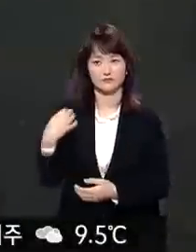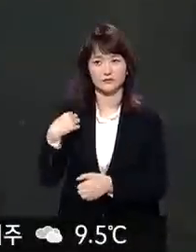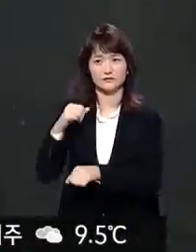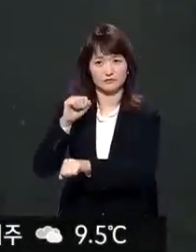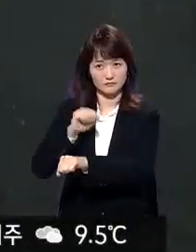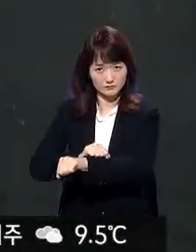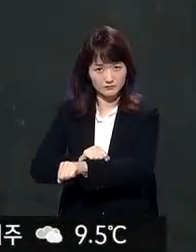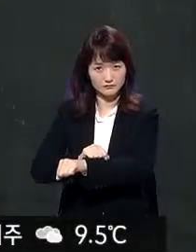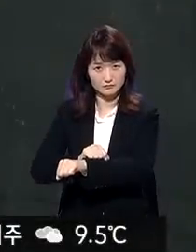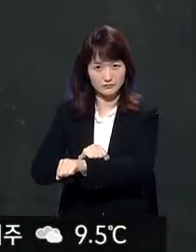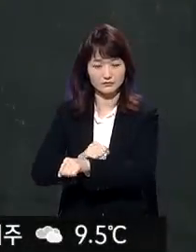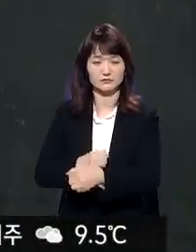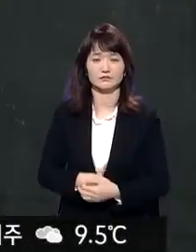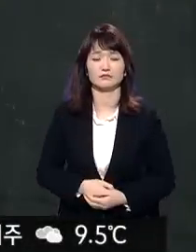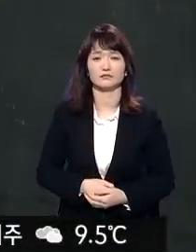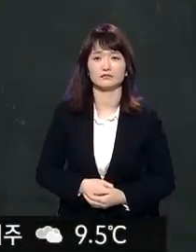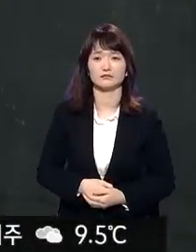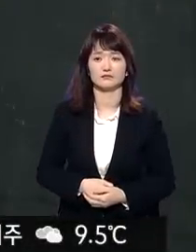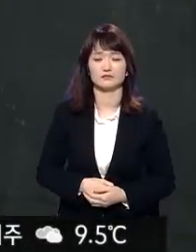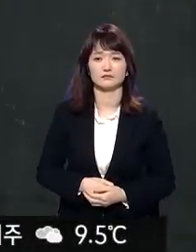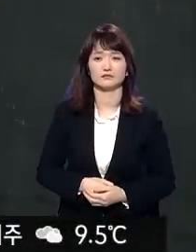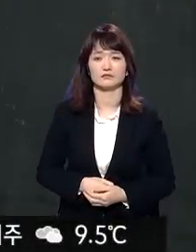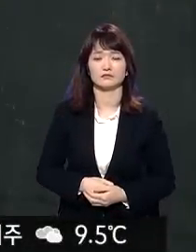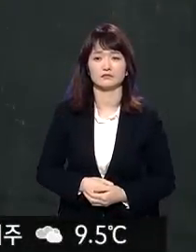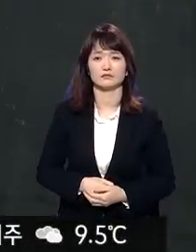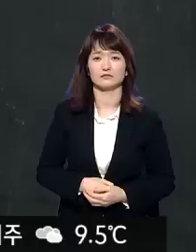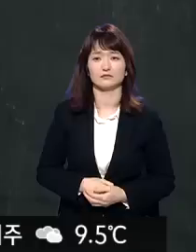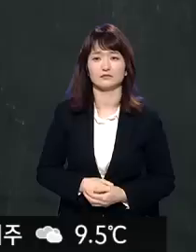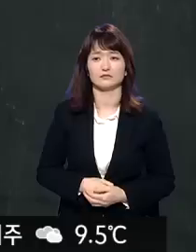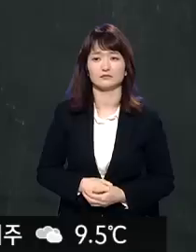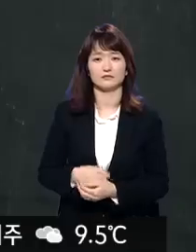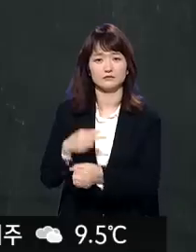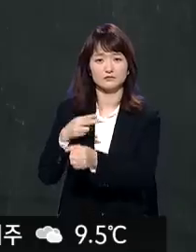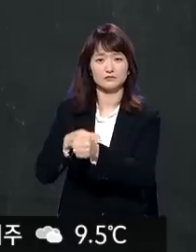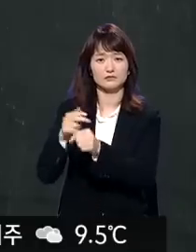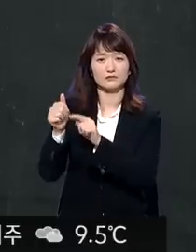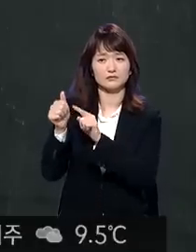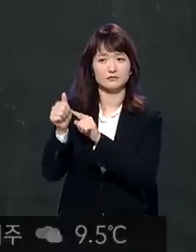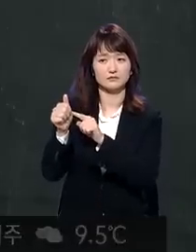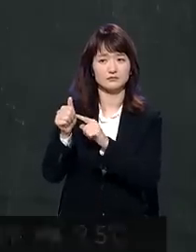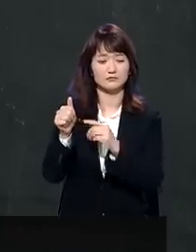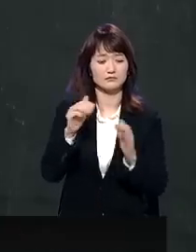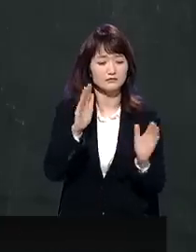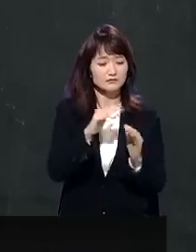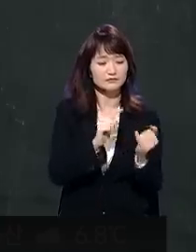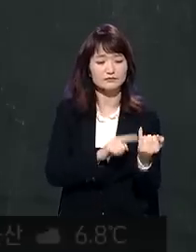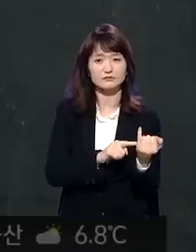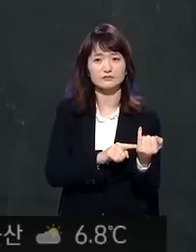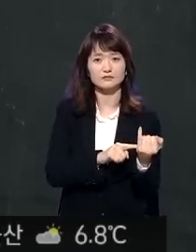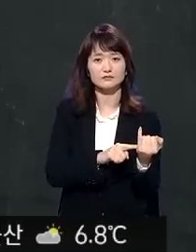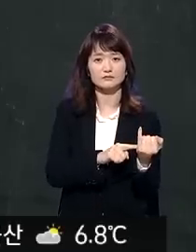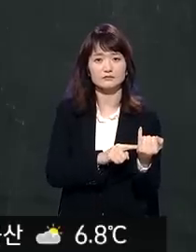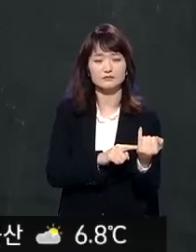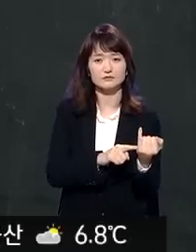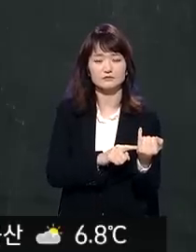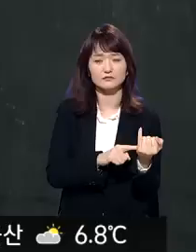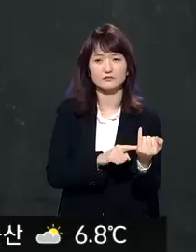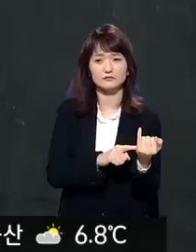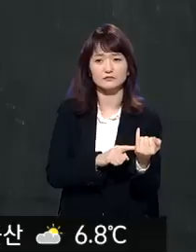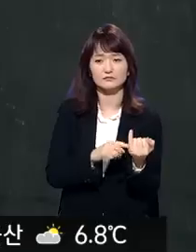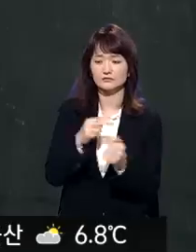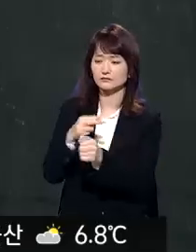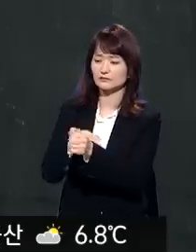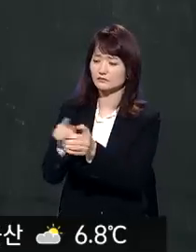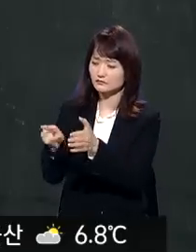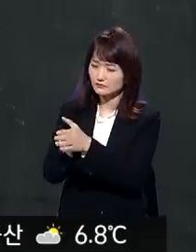되는데 그 이 학생, 선생님이 학생에게 그 학생은 이제 선생한테 의지할 거 아니에요. 상담도